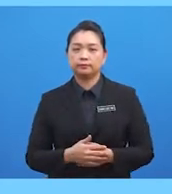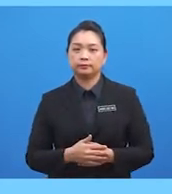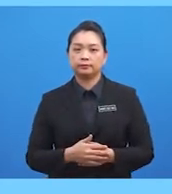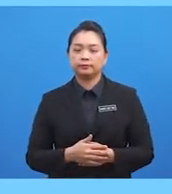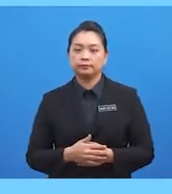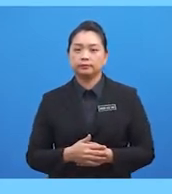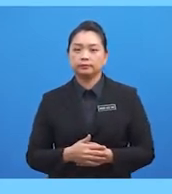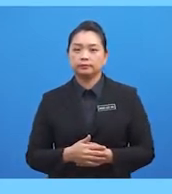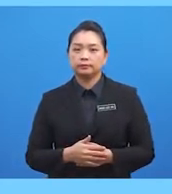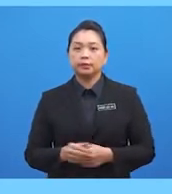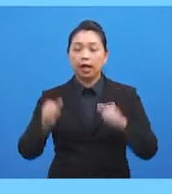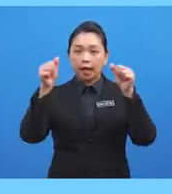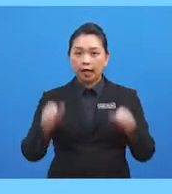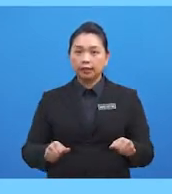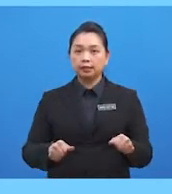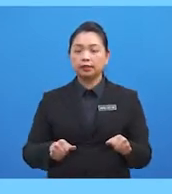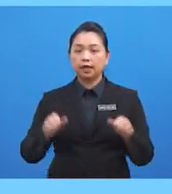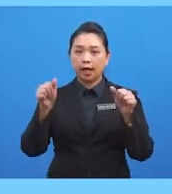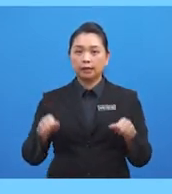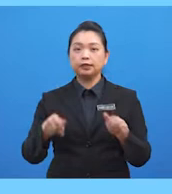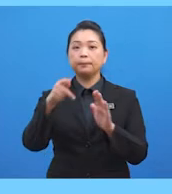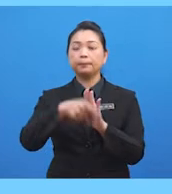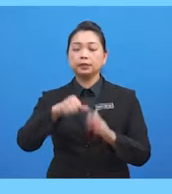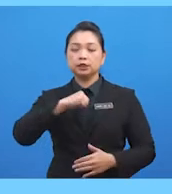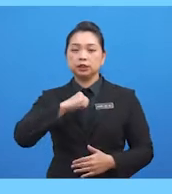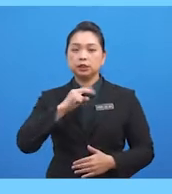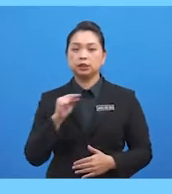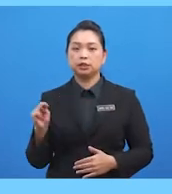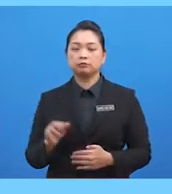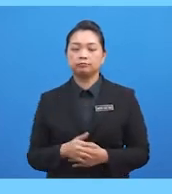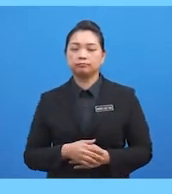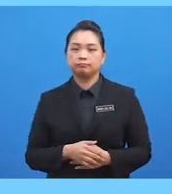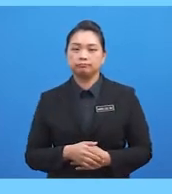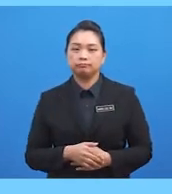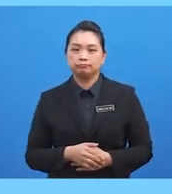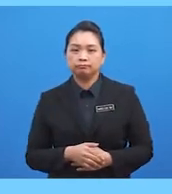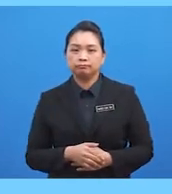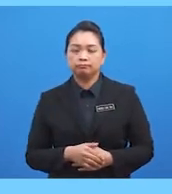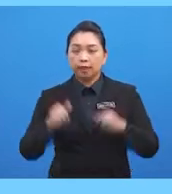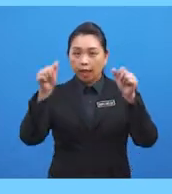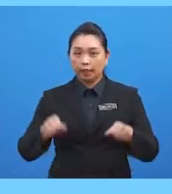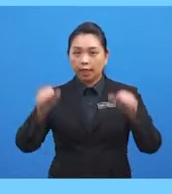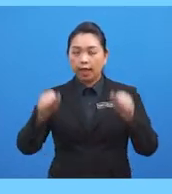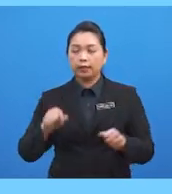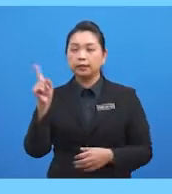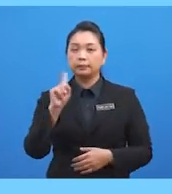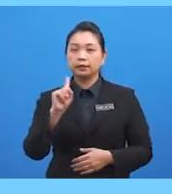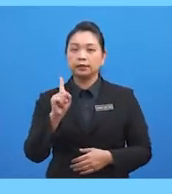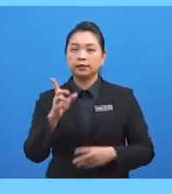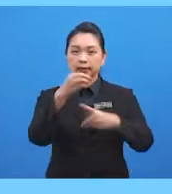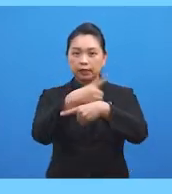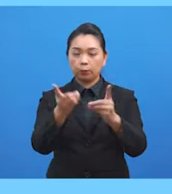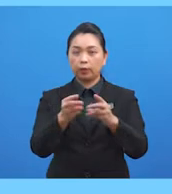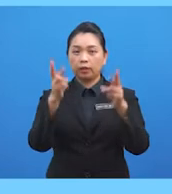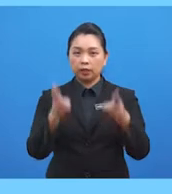rang undang-undang ahli persendirian yang dibentangkan oleh mana-mana ahli Dewan Rakyat serta boleh